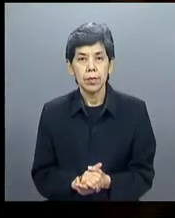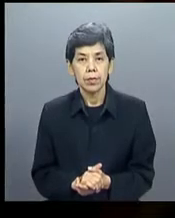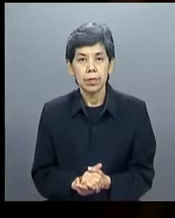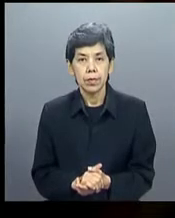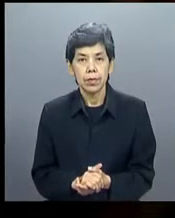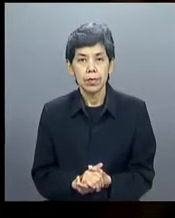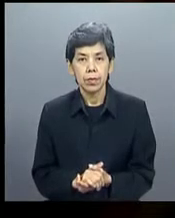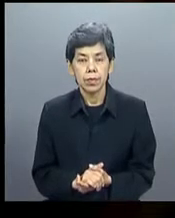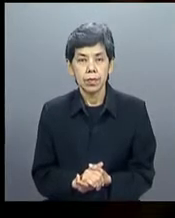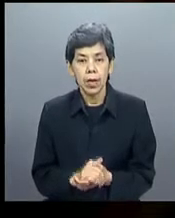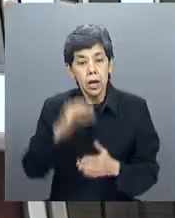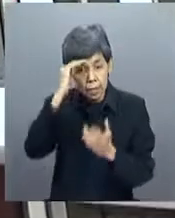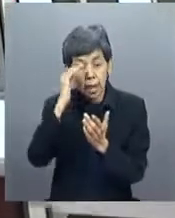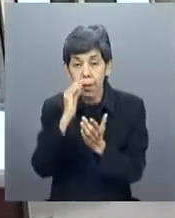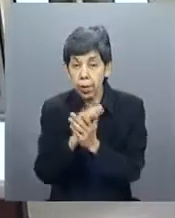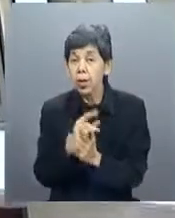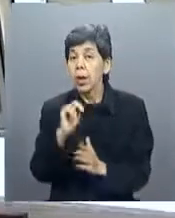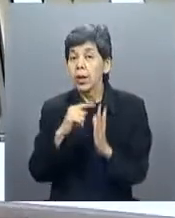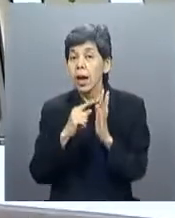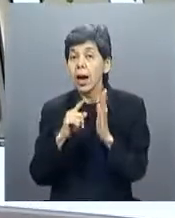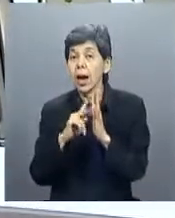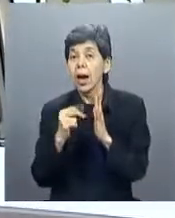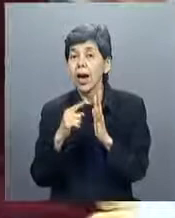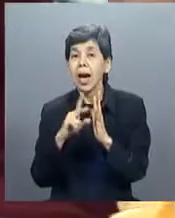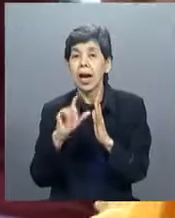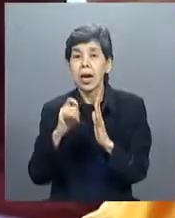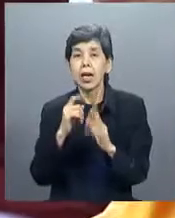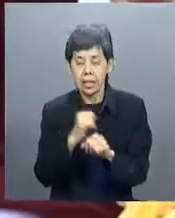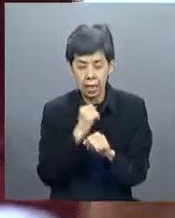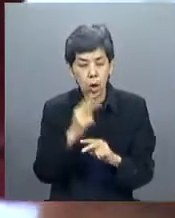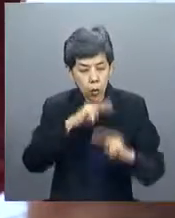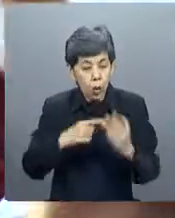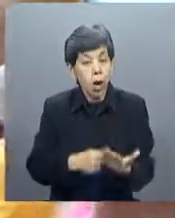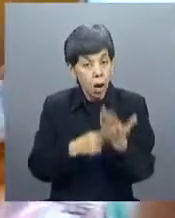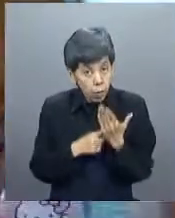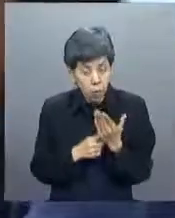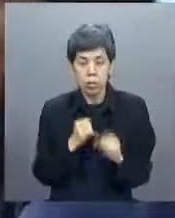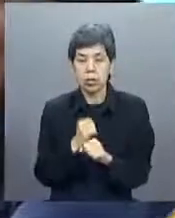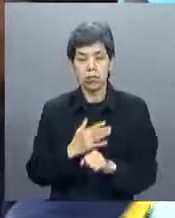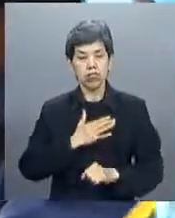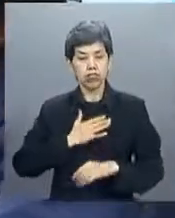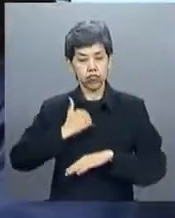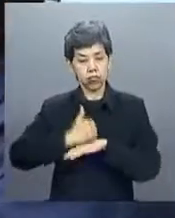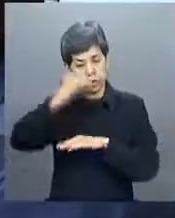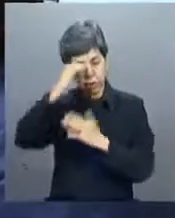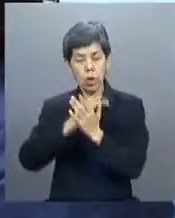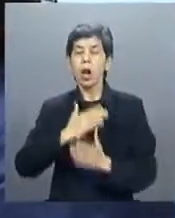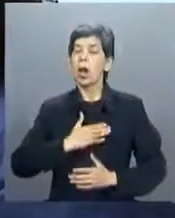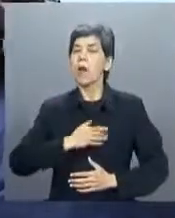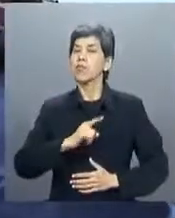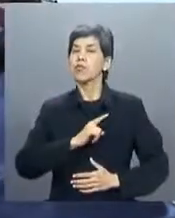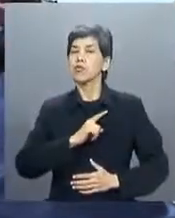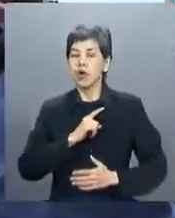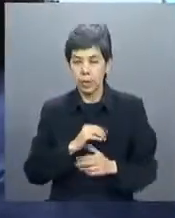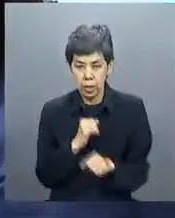ผู้กำกับการสถานีตำรวจนครบาลนางเลิ้งกล่าวว่าการพิจารณาอุทธรณ์เป็นอำนาจของผู้บังคับการตำรวจนครบาล1